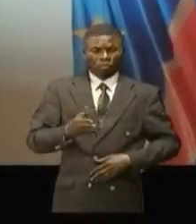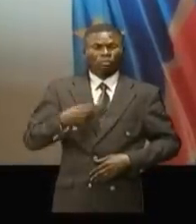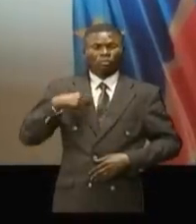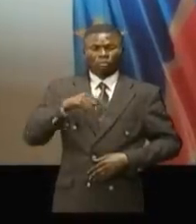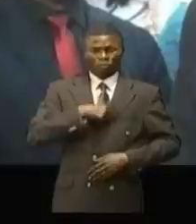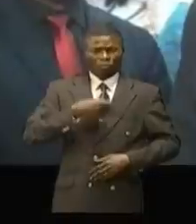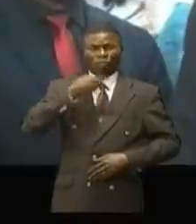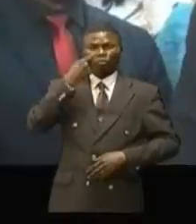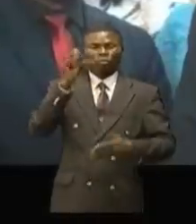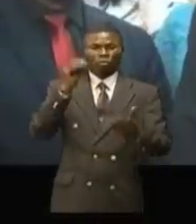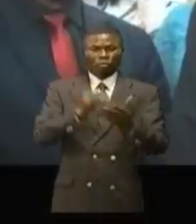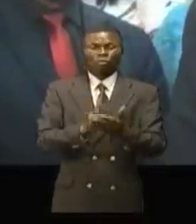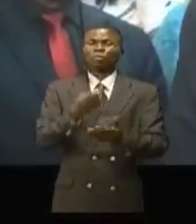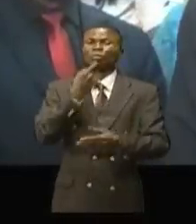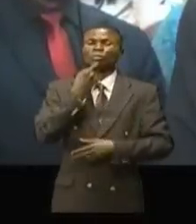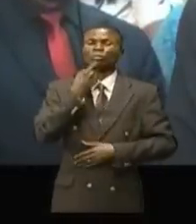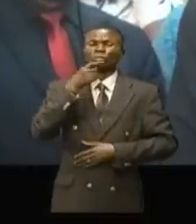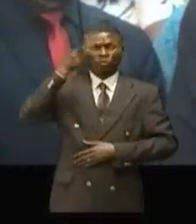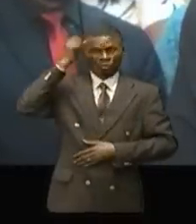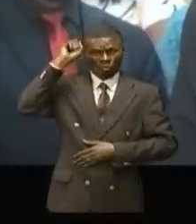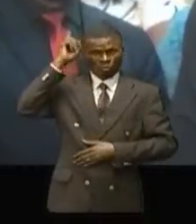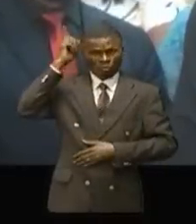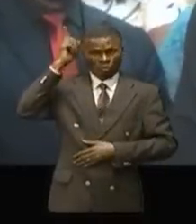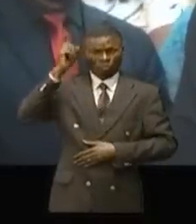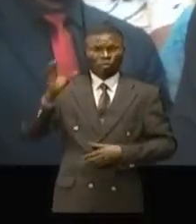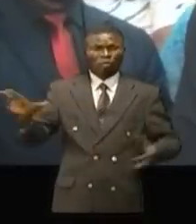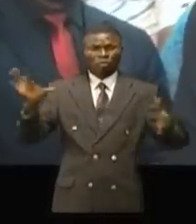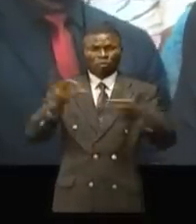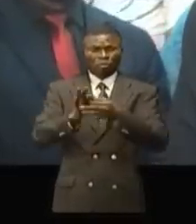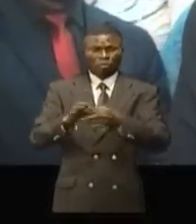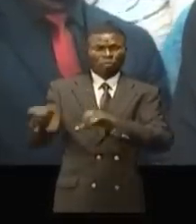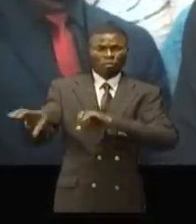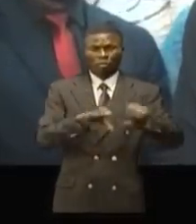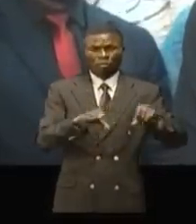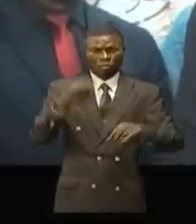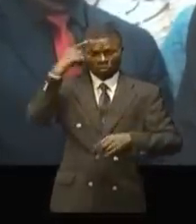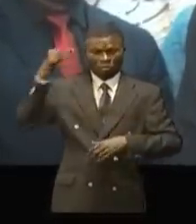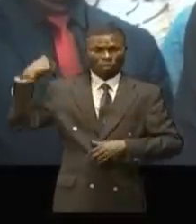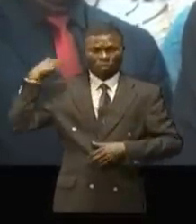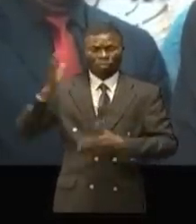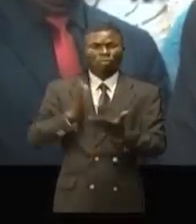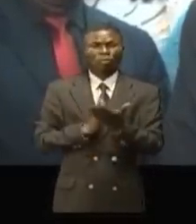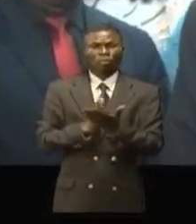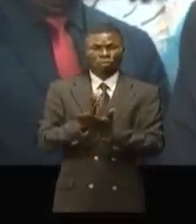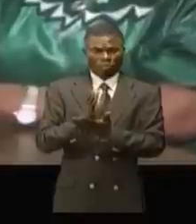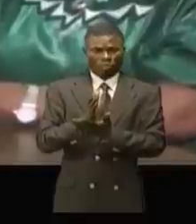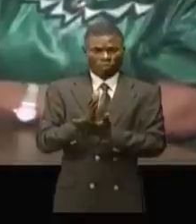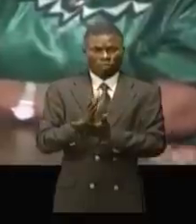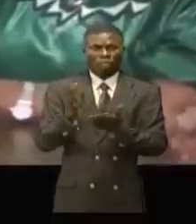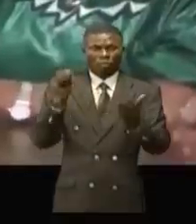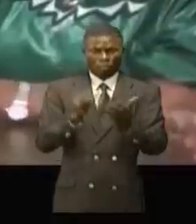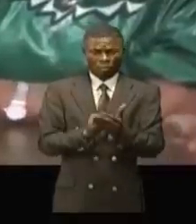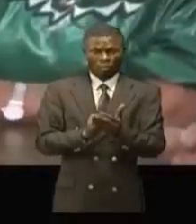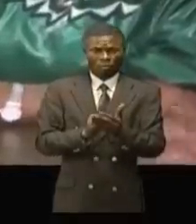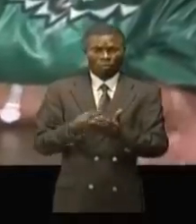revue l'historique de l'Alliance et Action pour l'État de droit. Nous avons